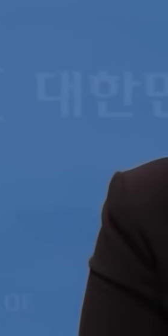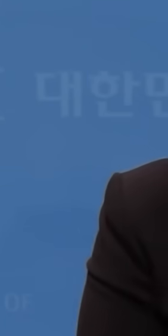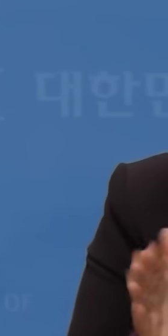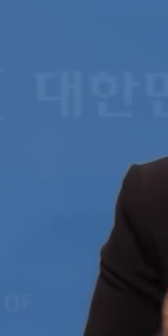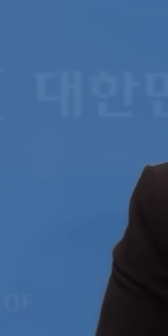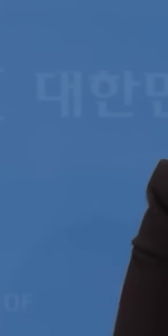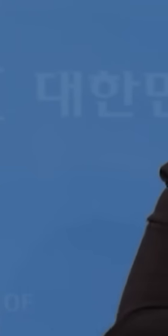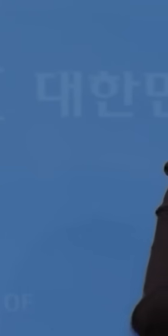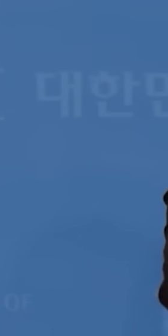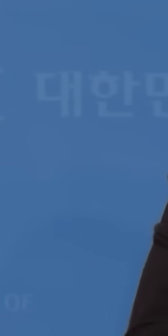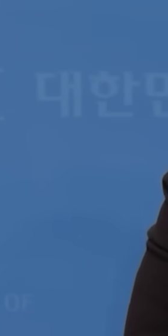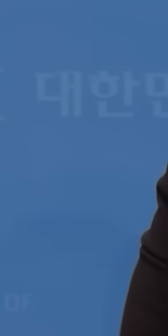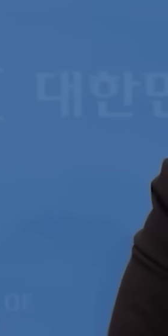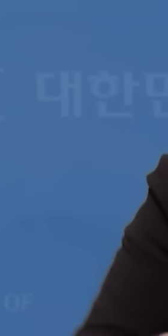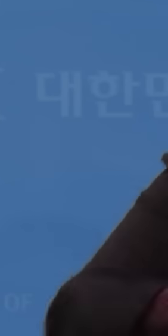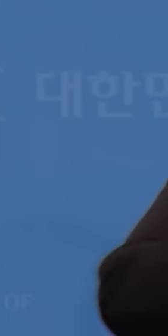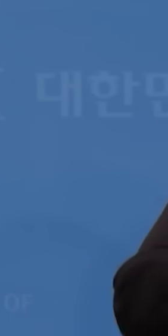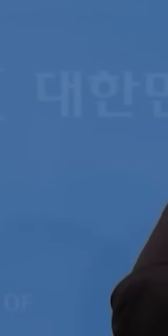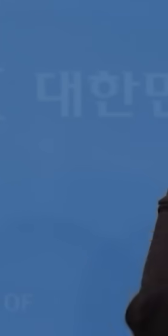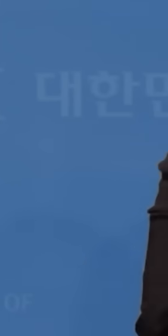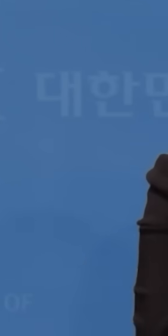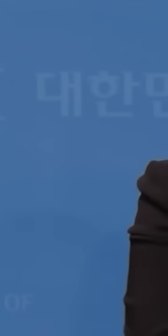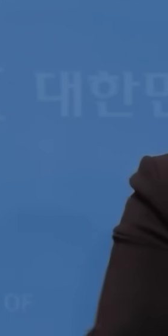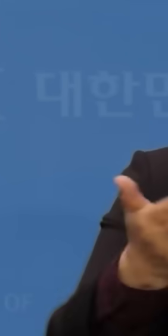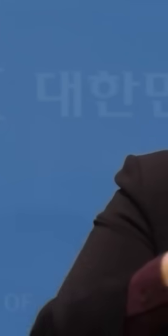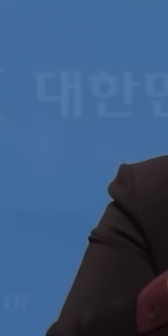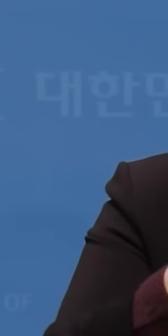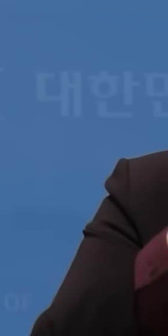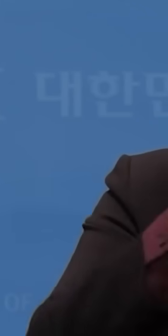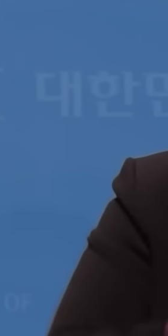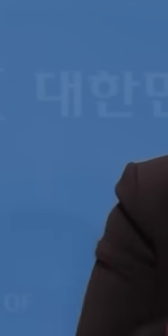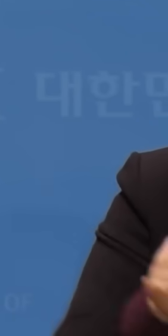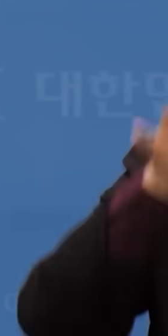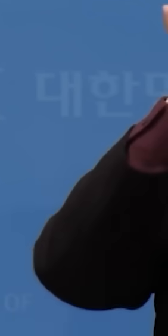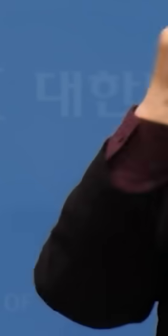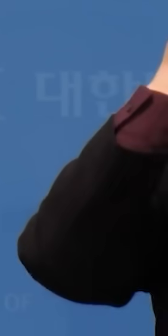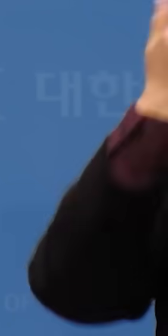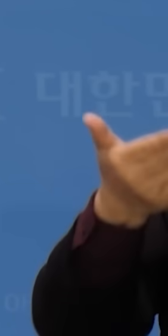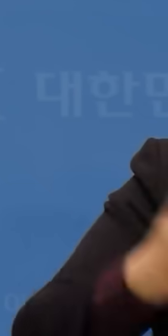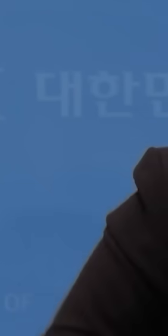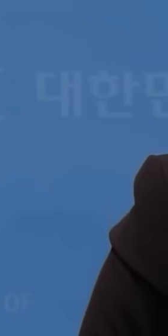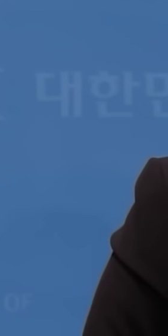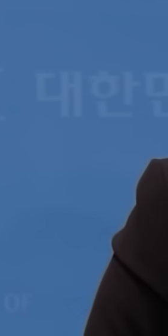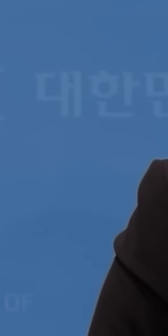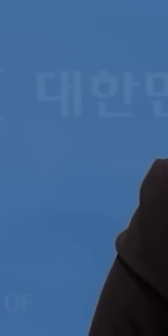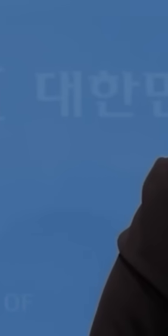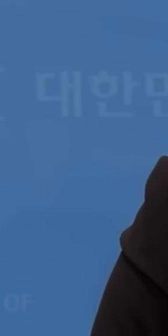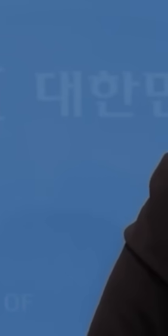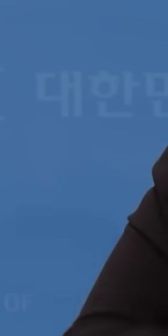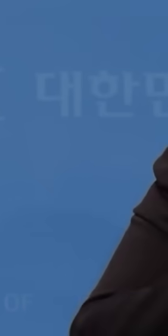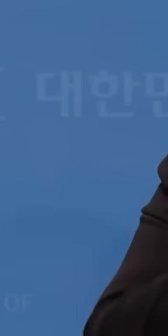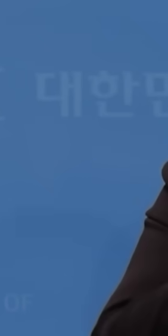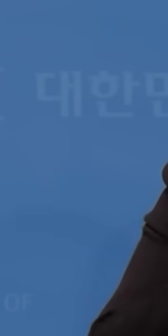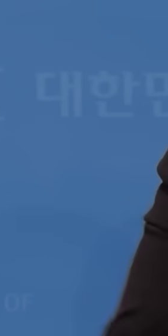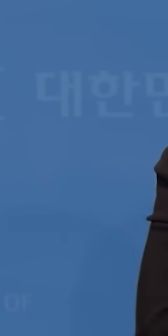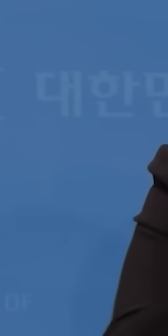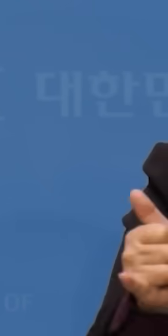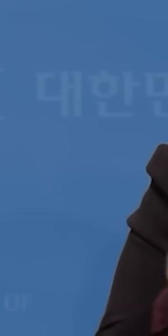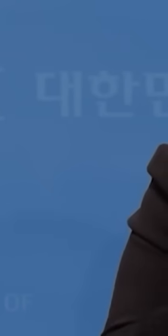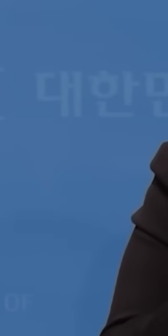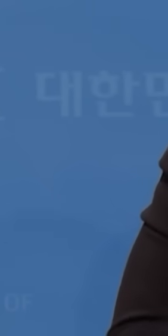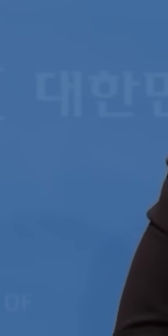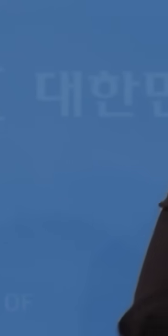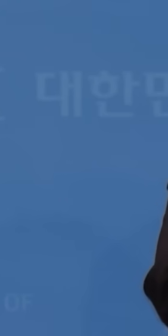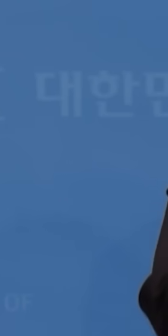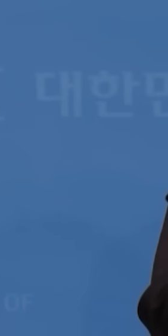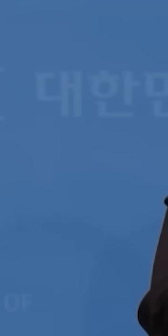요청하면 당신의 손을 잡아주고 토닥거려주는 국회의원을 본 적이 있으십니까? 그분들이 정말 우리 국민을